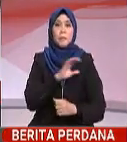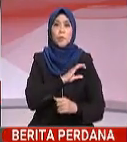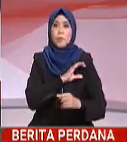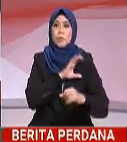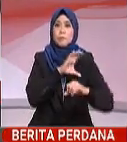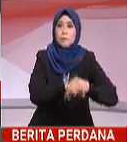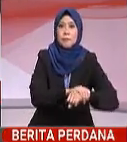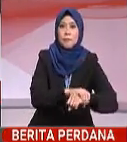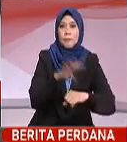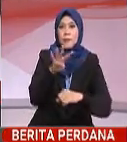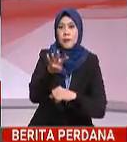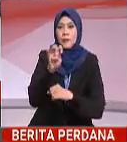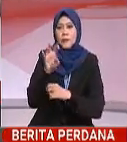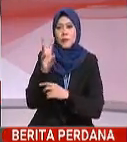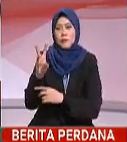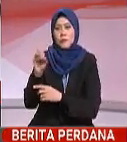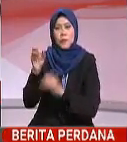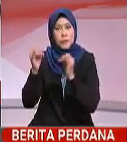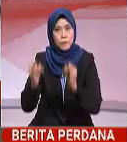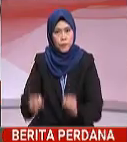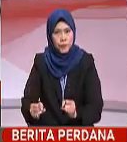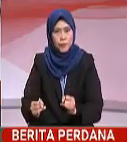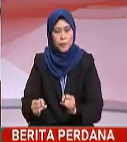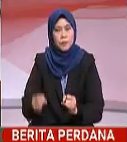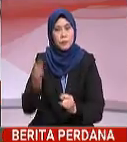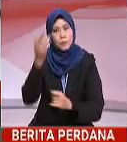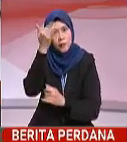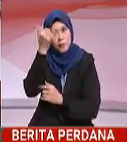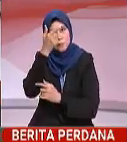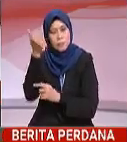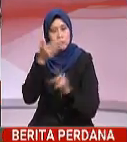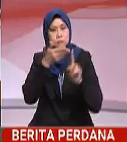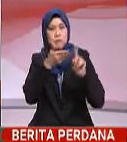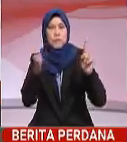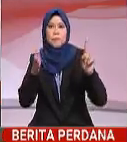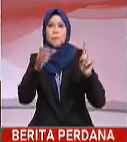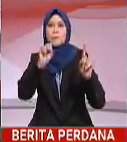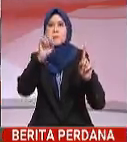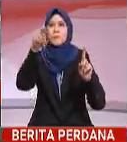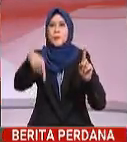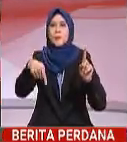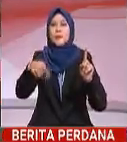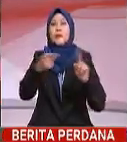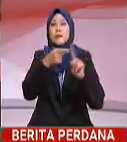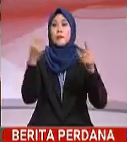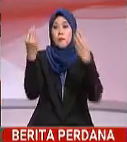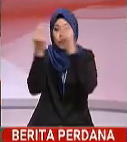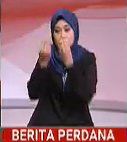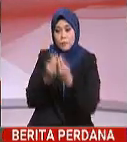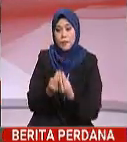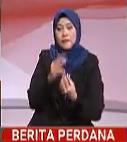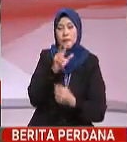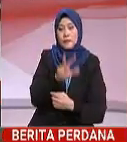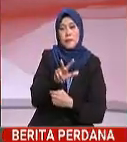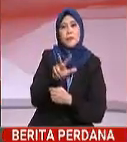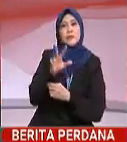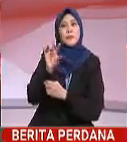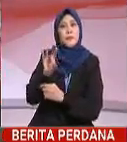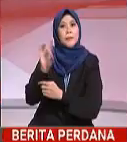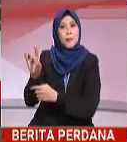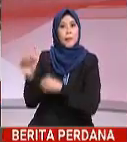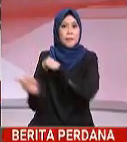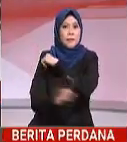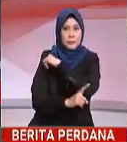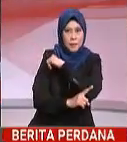menahan 460 individu atas kesalahan lingkar SOP. Daripada jumlah itu, 388